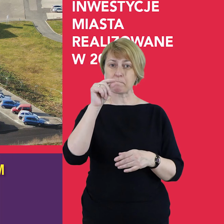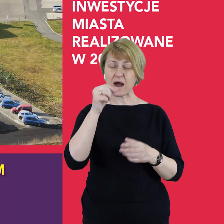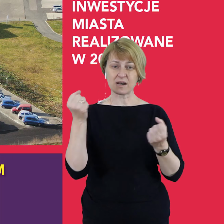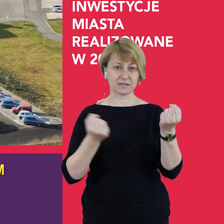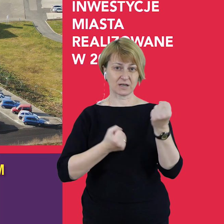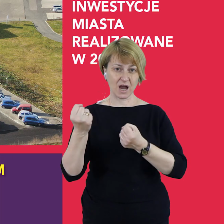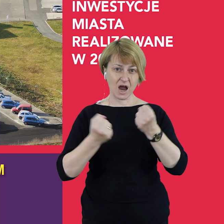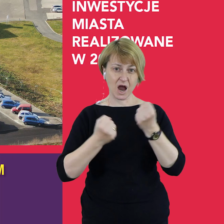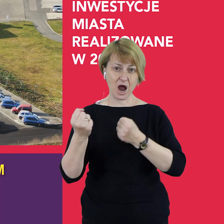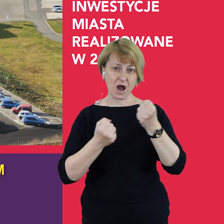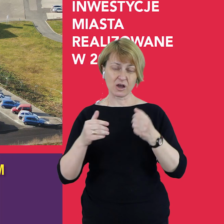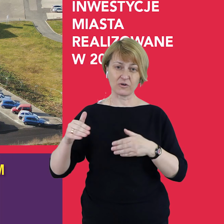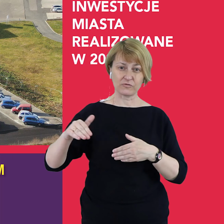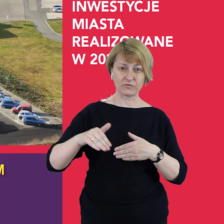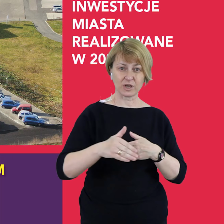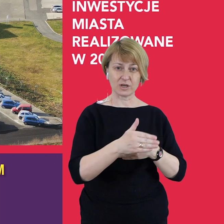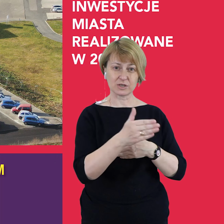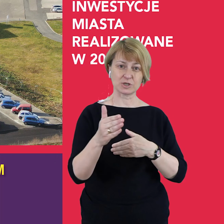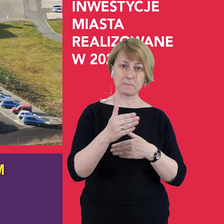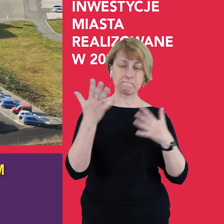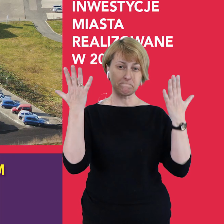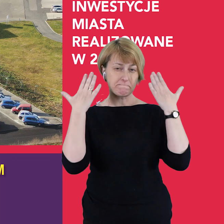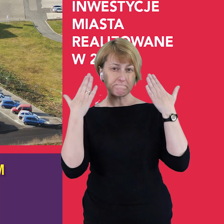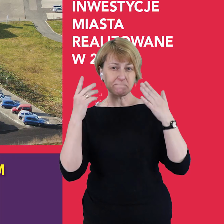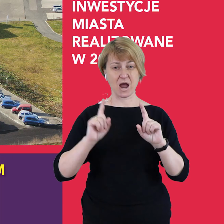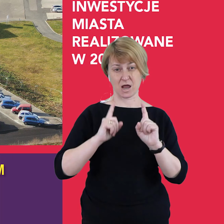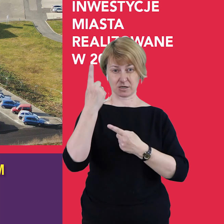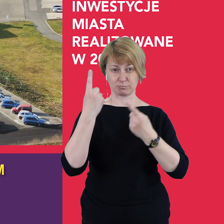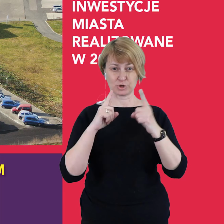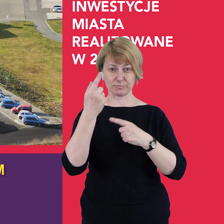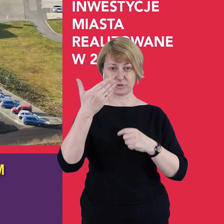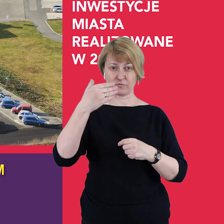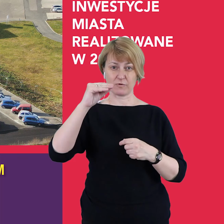parking, który powstał przy wjeździe do Parku Przemysłowego Metalchem.